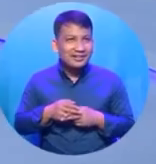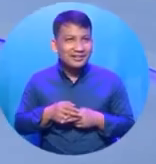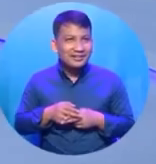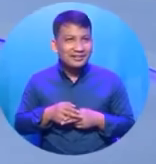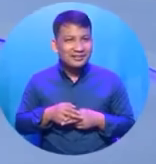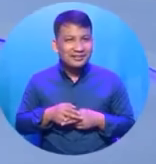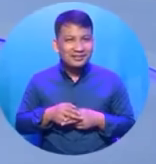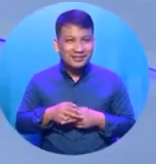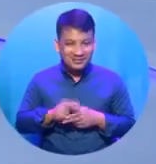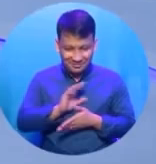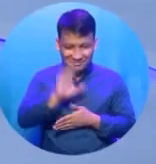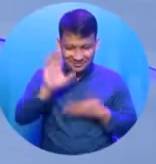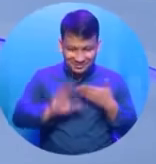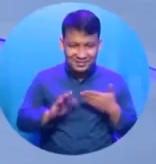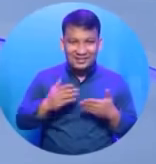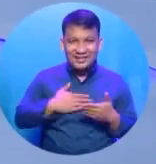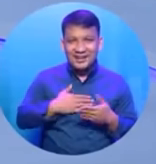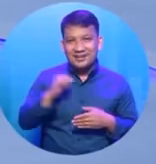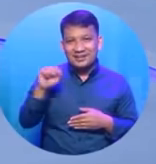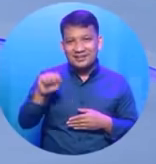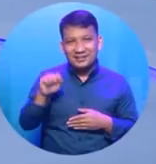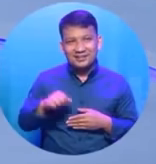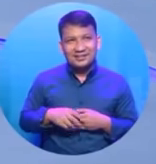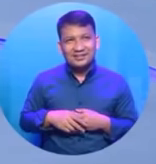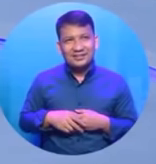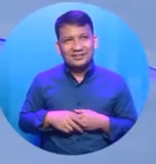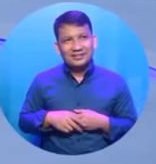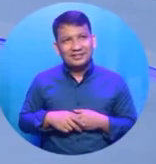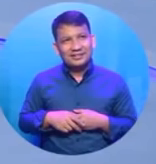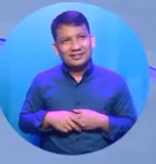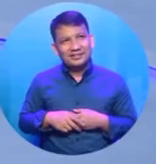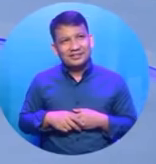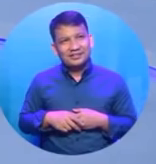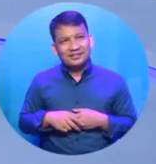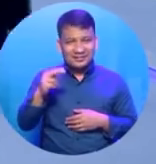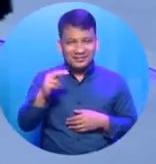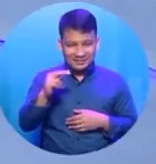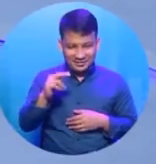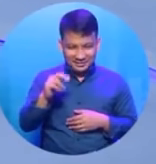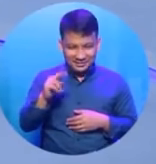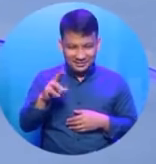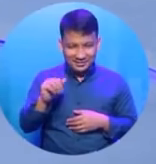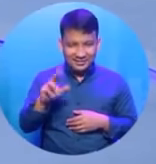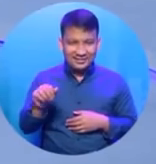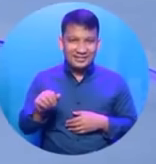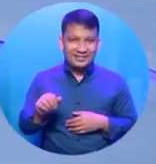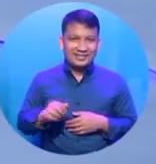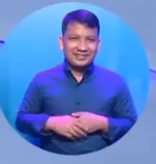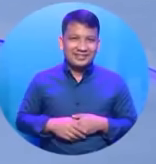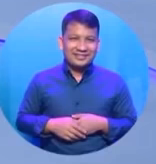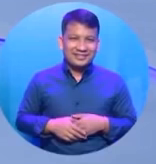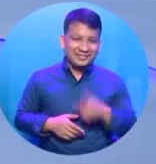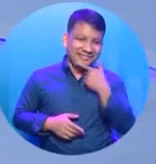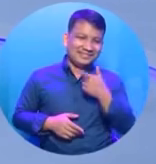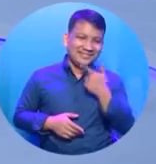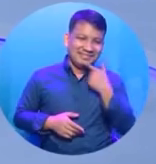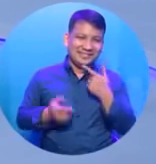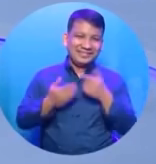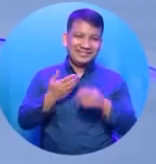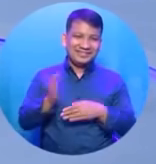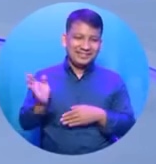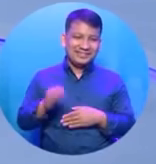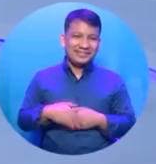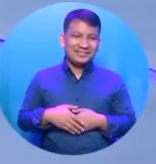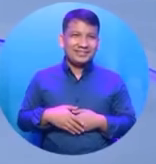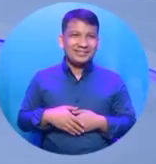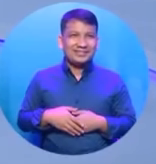Kung pangalan ko? Oo. Ano? Nene. Wala nene. Uy, get